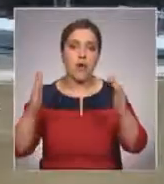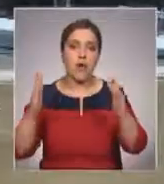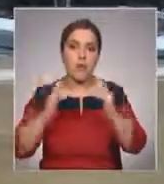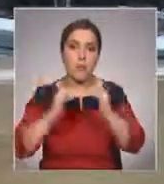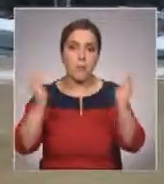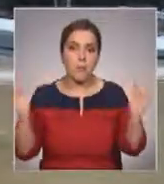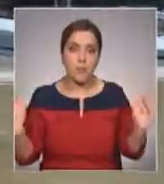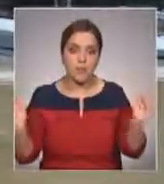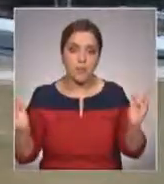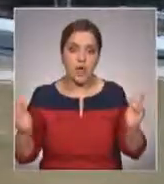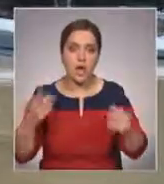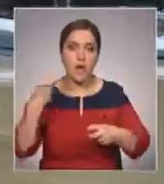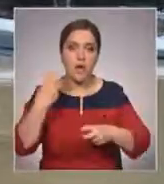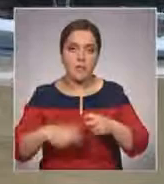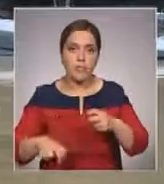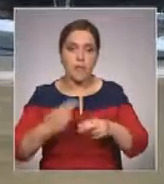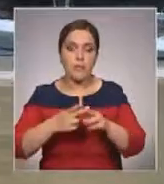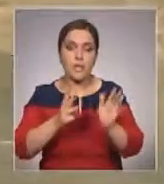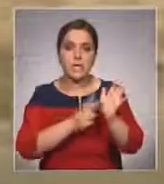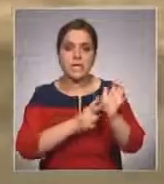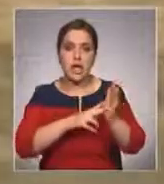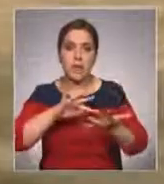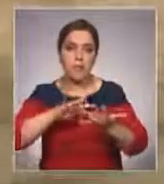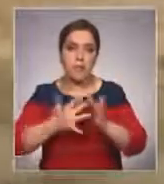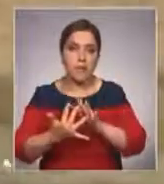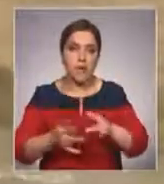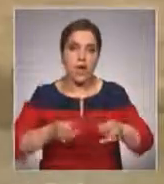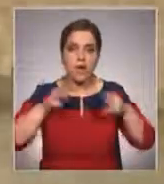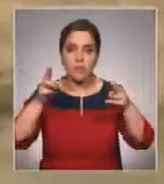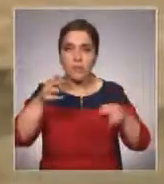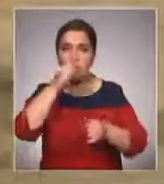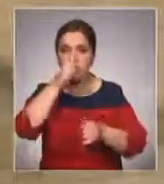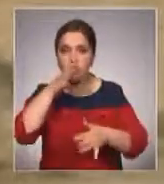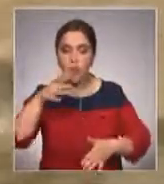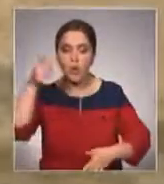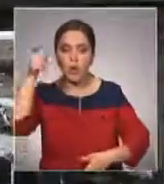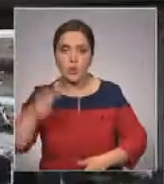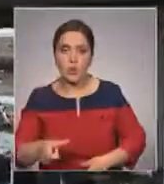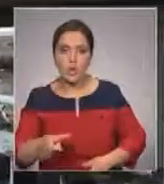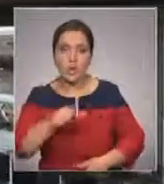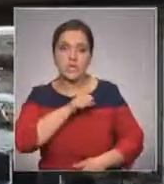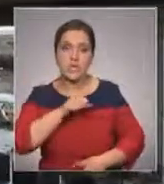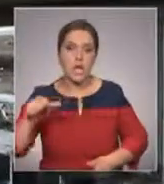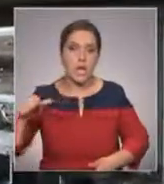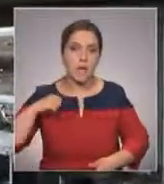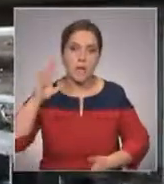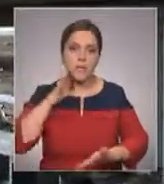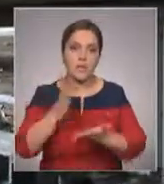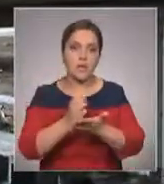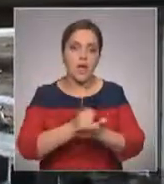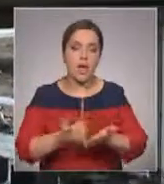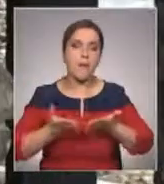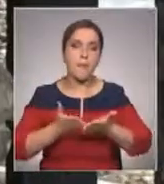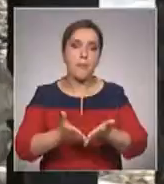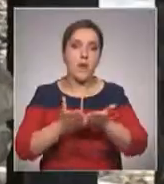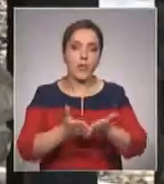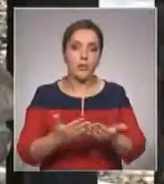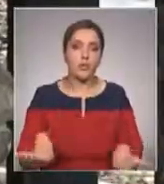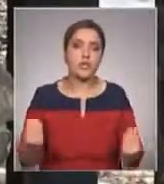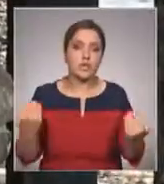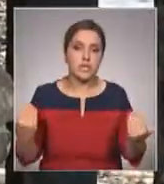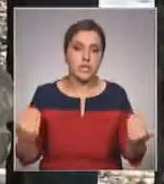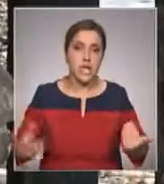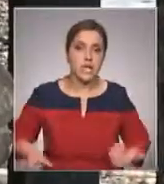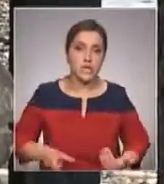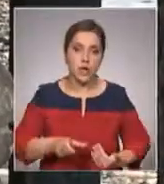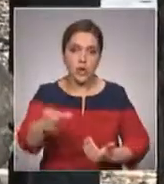отрезанными от внешнего мира, оказались 7 поселков в Заряновском районе. Людям приходилось пересекать Бухтарминского водохранилища на пароме.